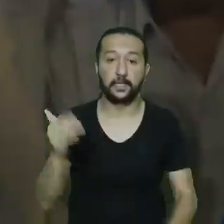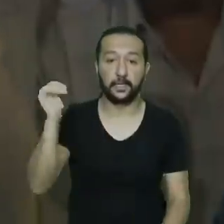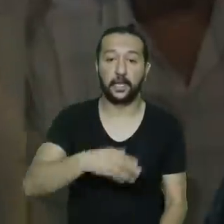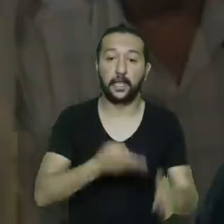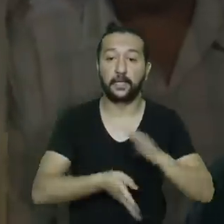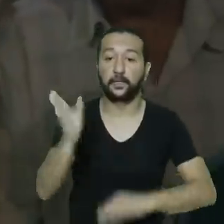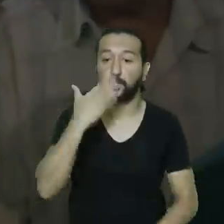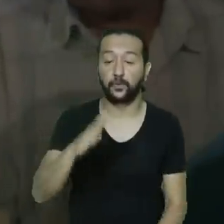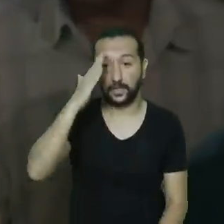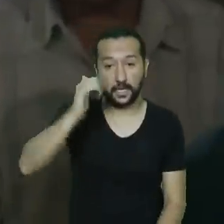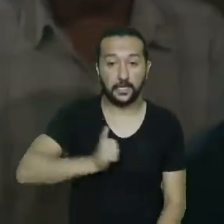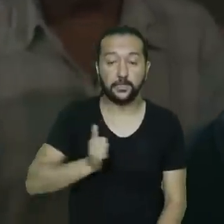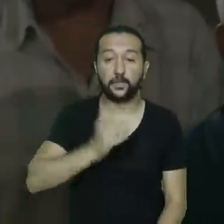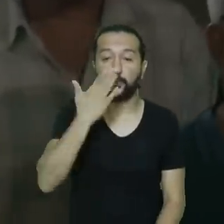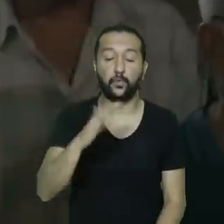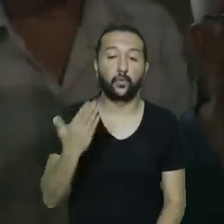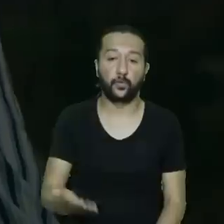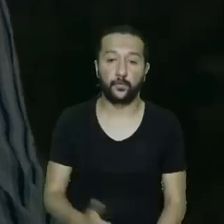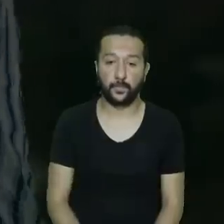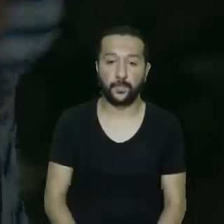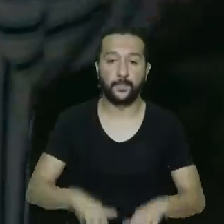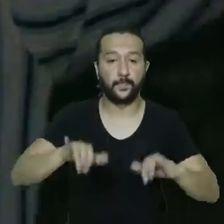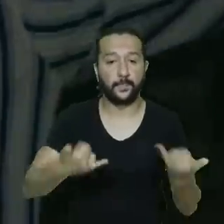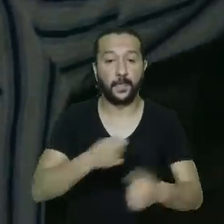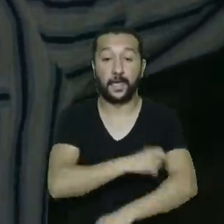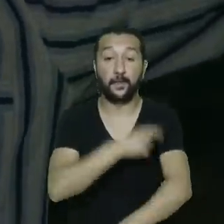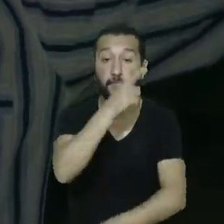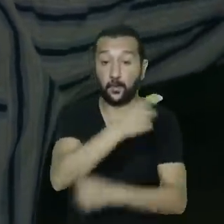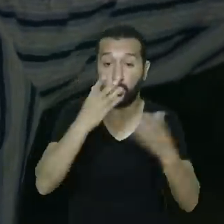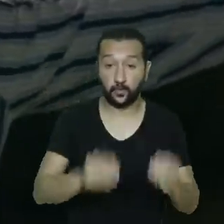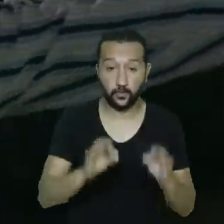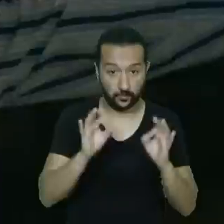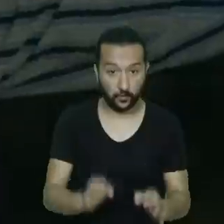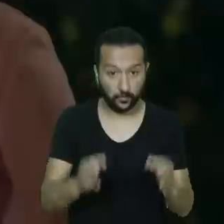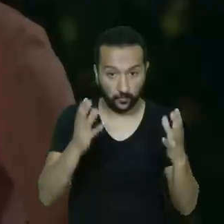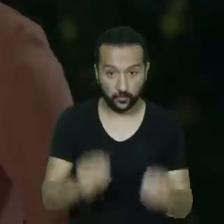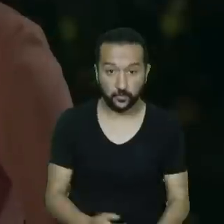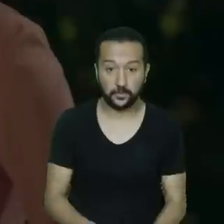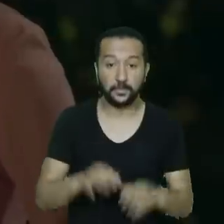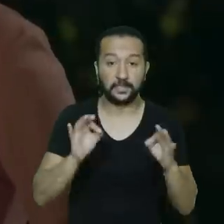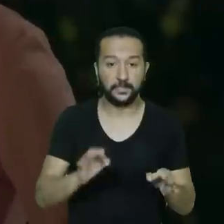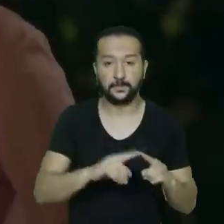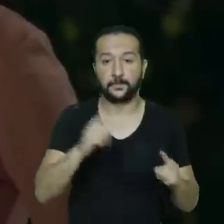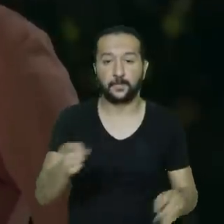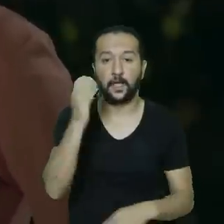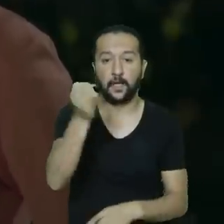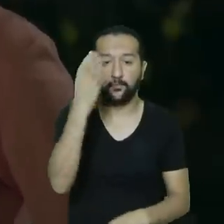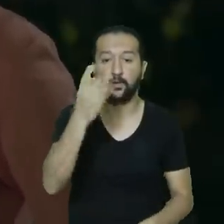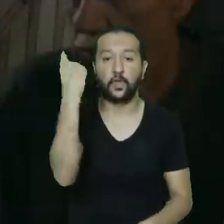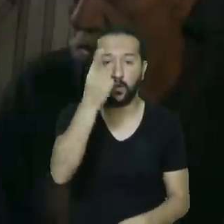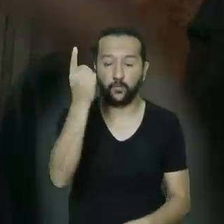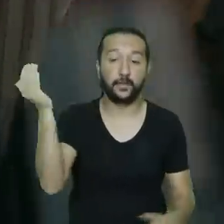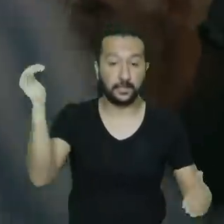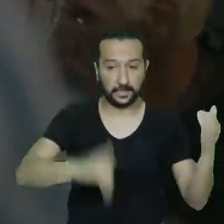yok. Jandarma yok, jandarma. Ah Almanya'da olsa böyle mi olurdu? Şimdi ambulans